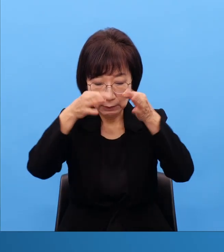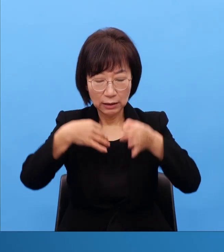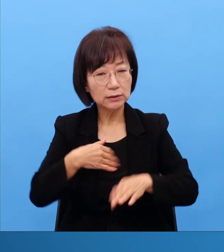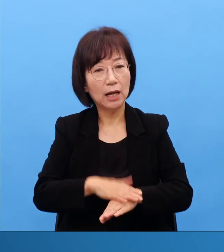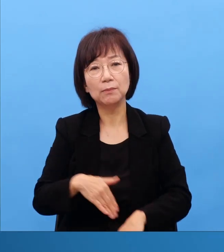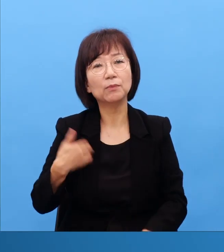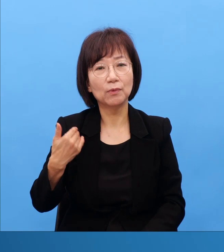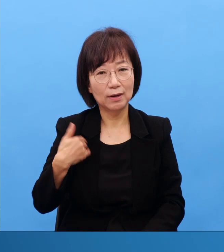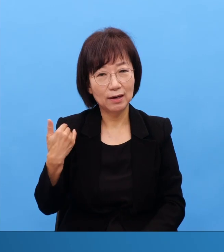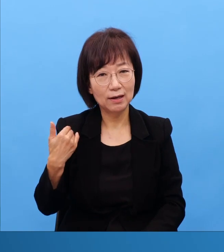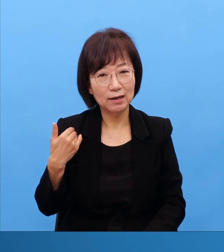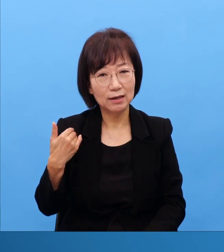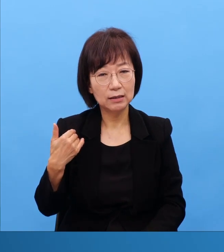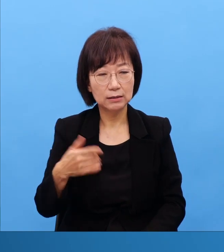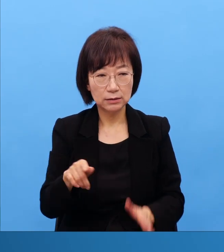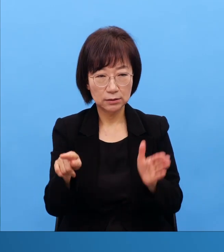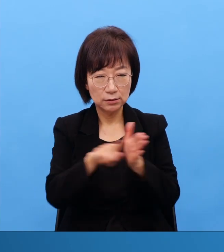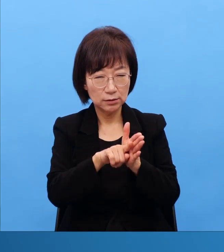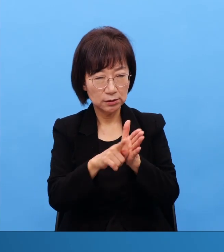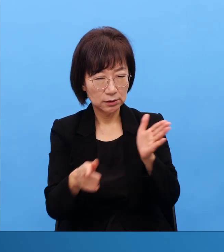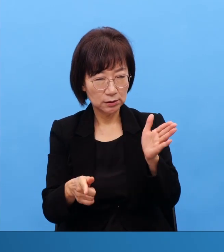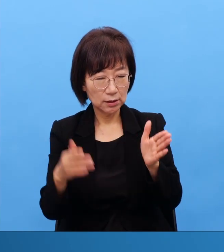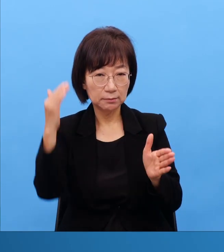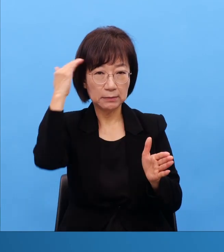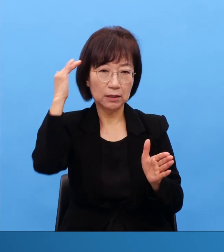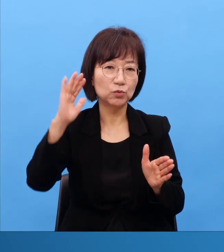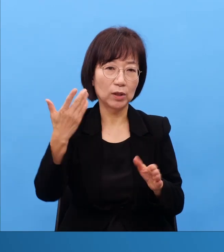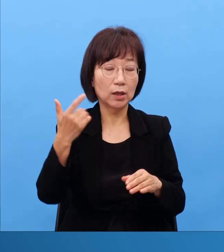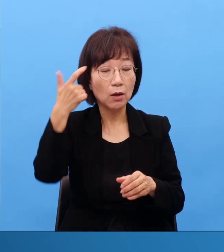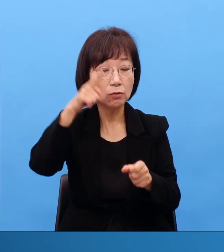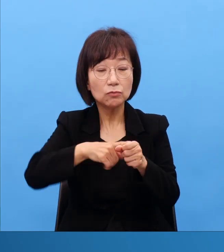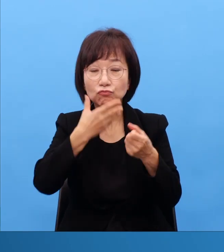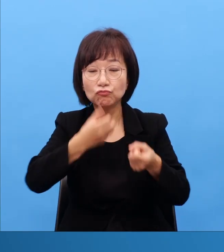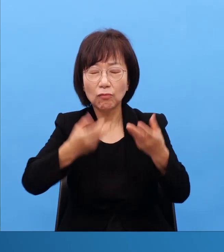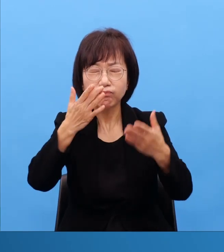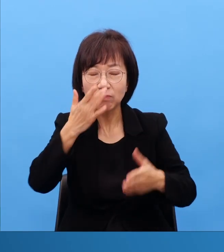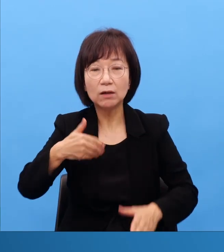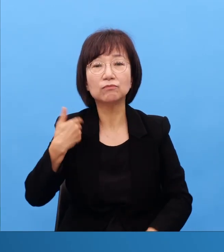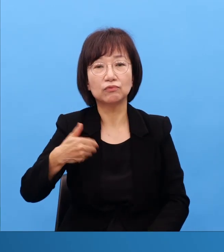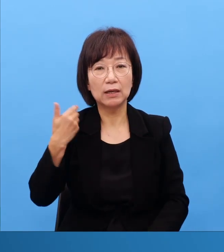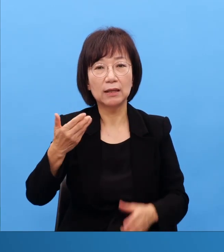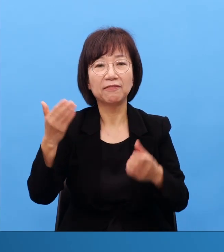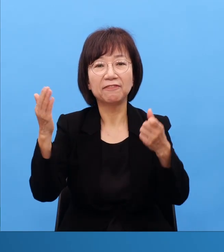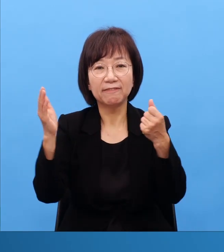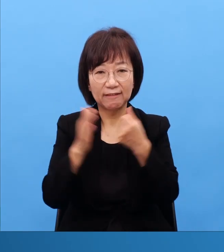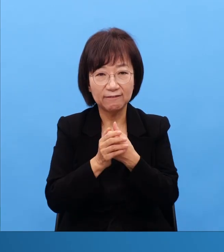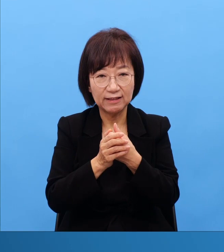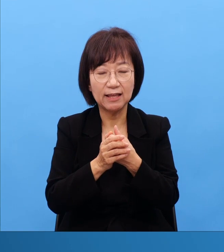상처는 아주 불신앙을 만들어내잖아요. 영적 축복을 전혀 모르죠. 이래서 오는 게